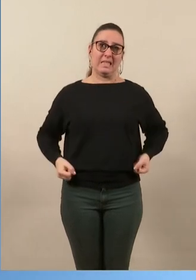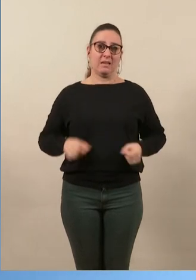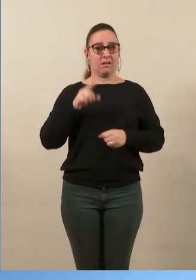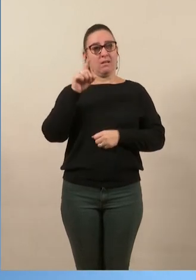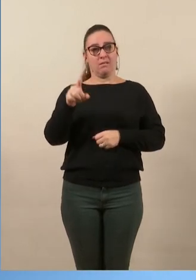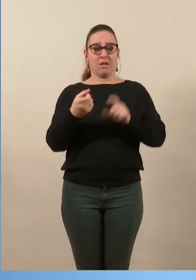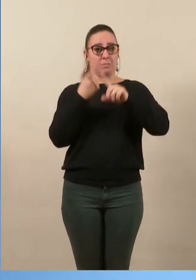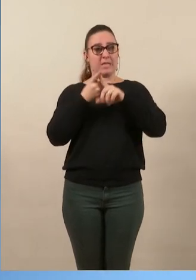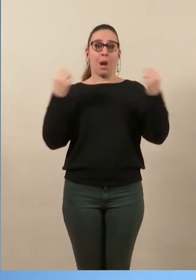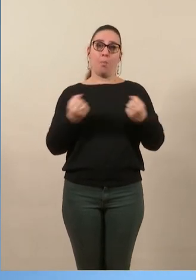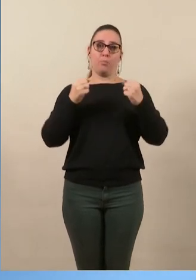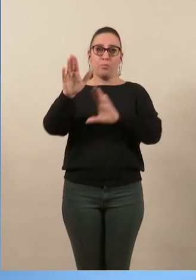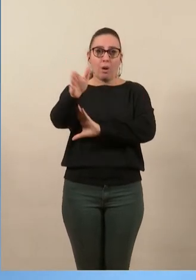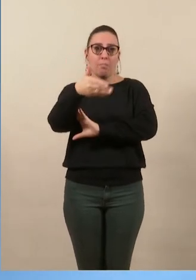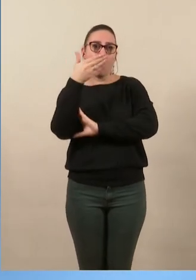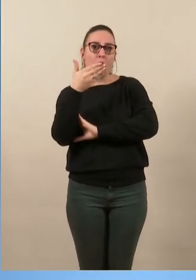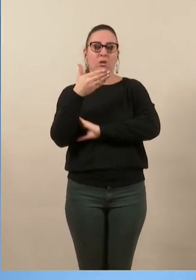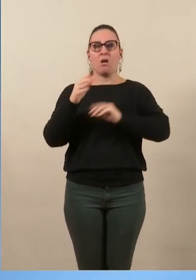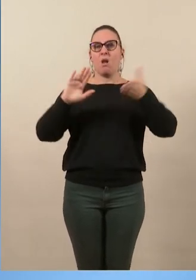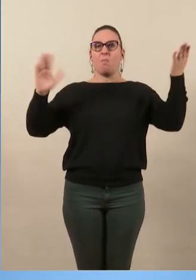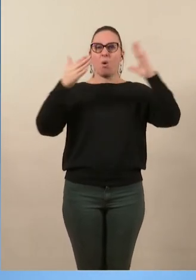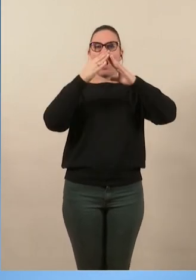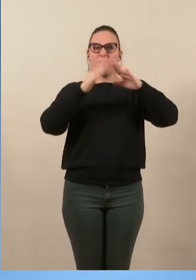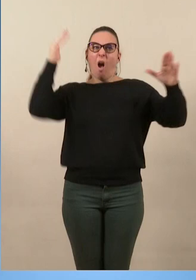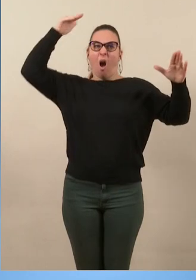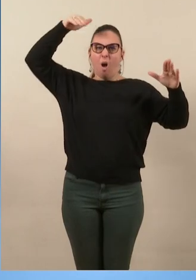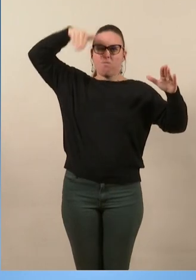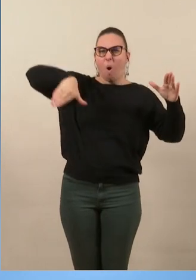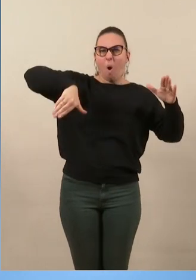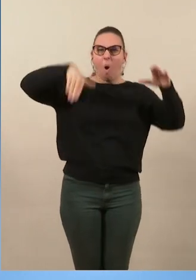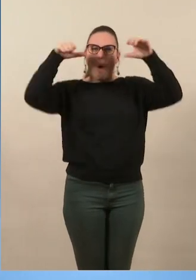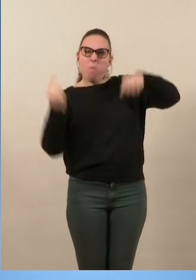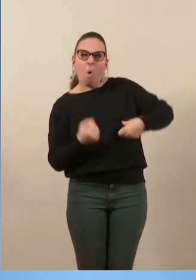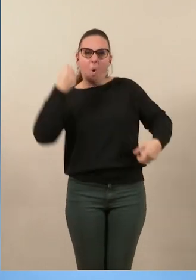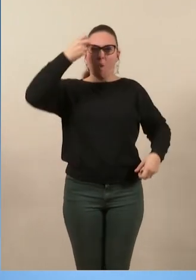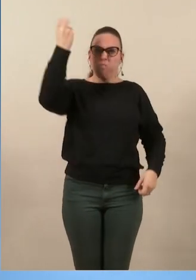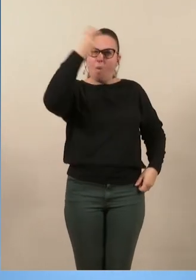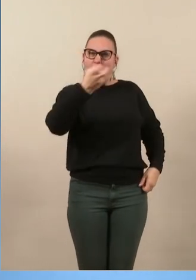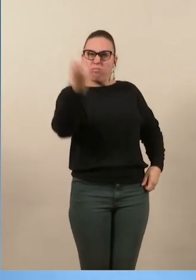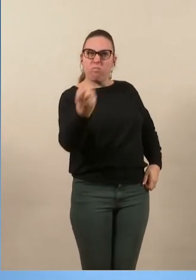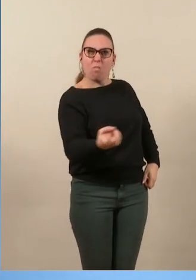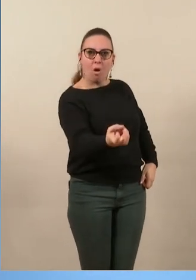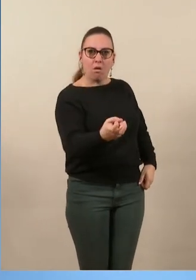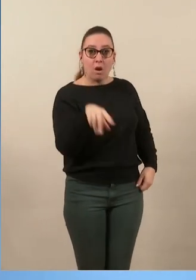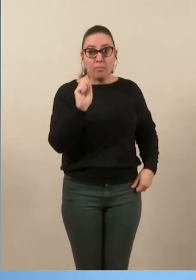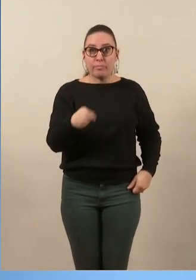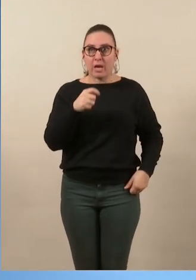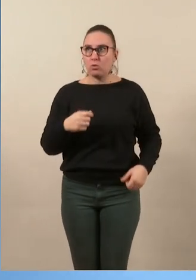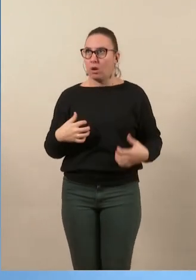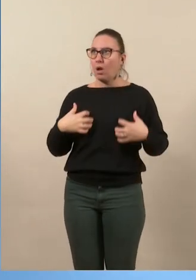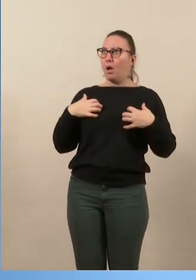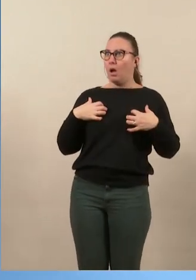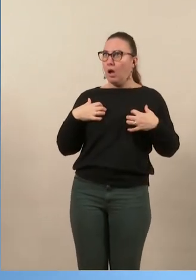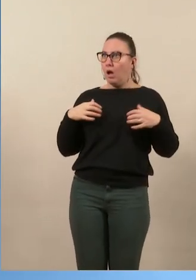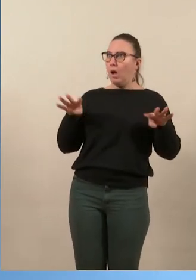spot nous montrant des free riders qui sautent des barres rocheuses de 10 m de haut bah oui effectivement quand on connaît pas bien la montagne ça fait peur si on